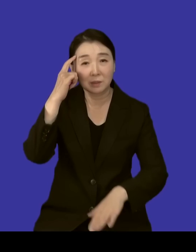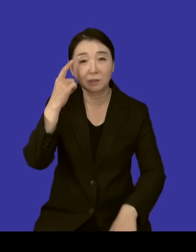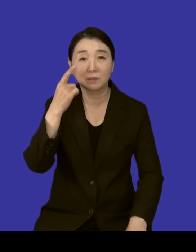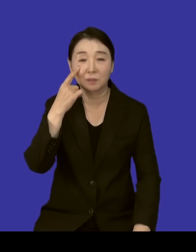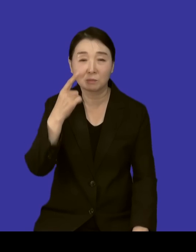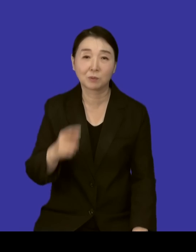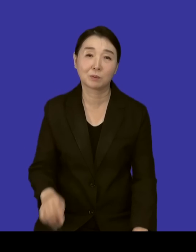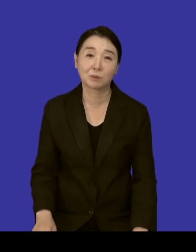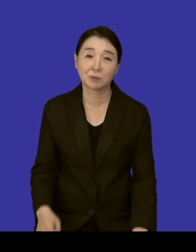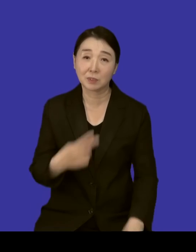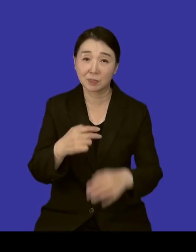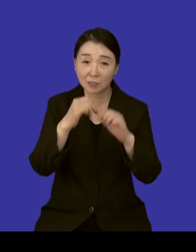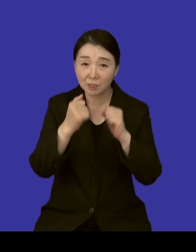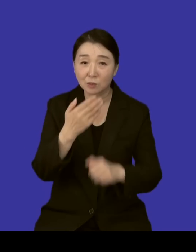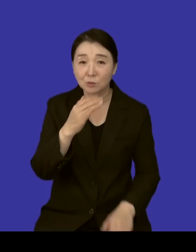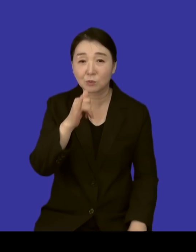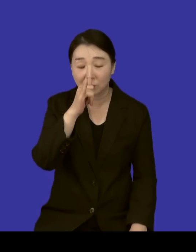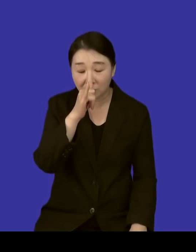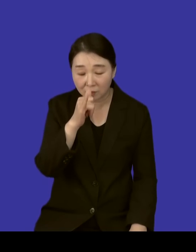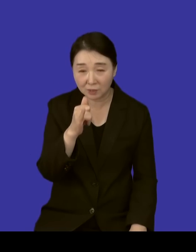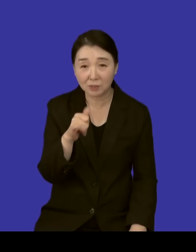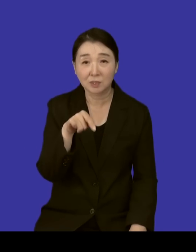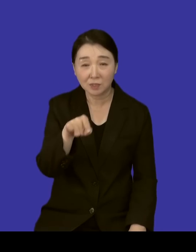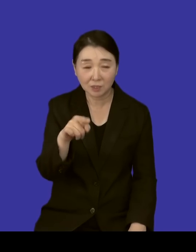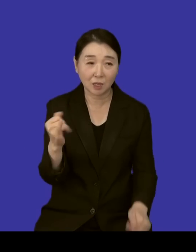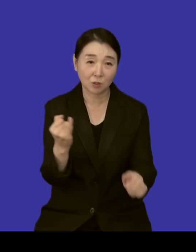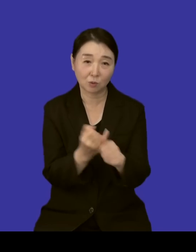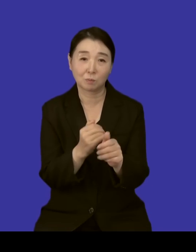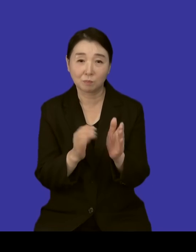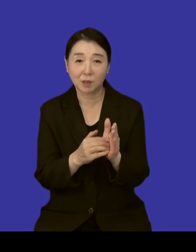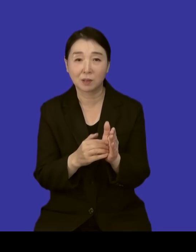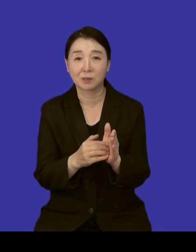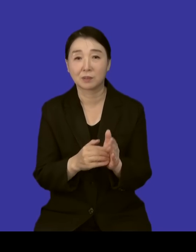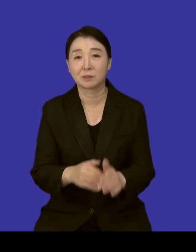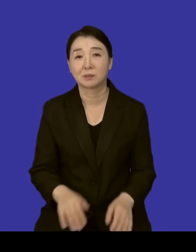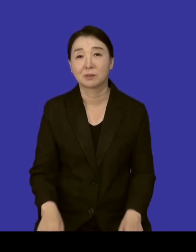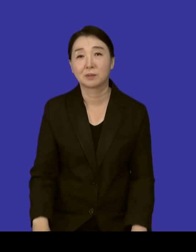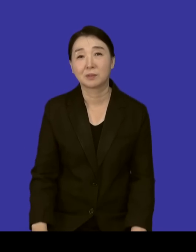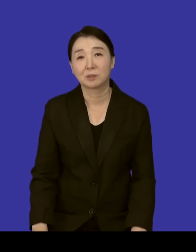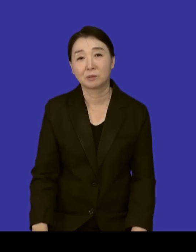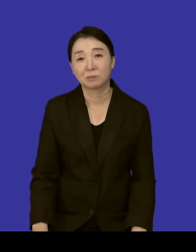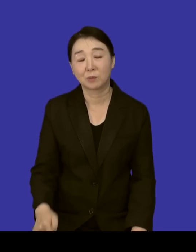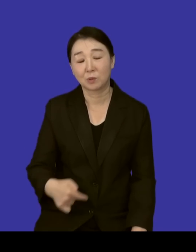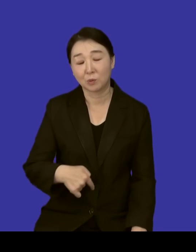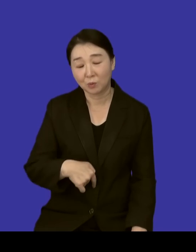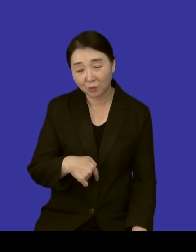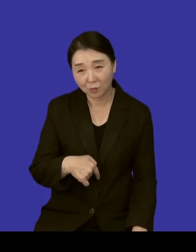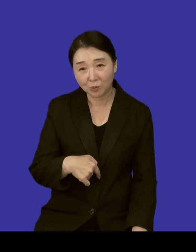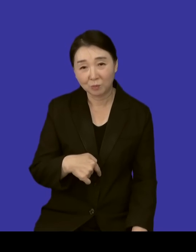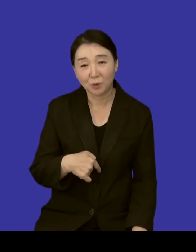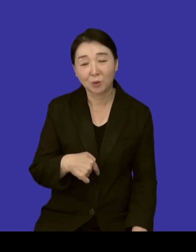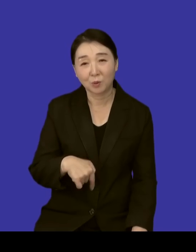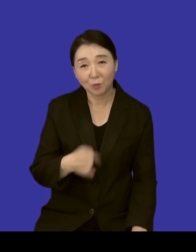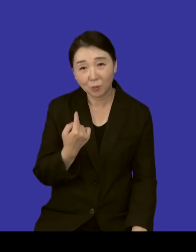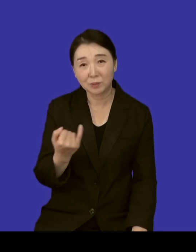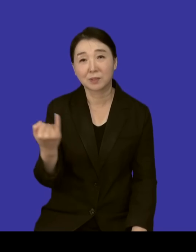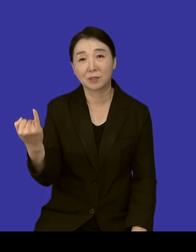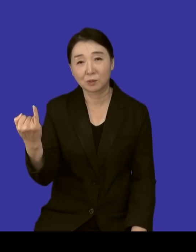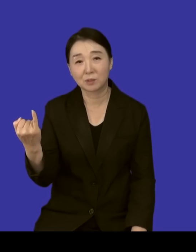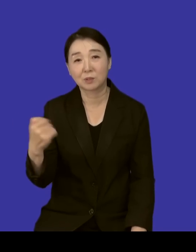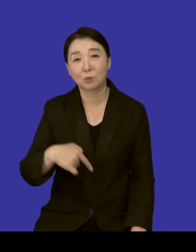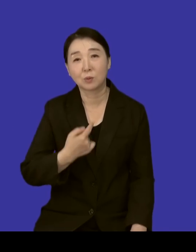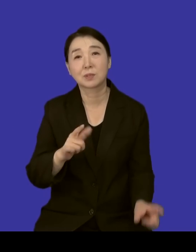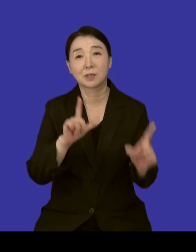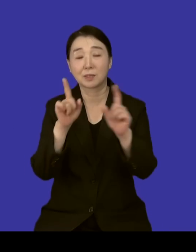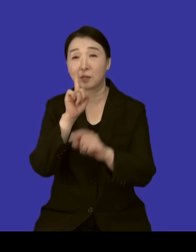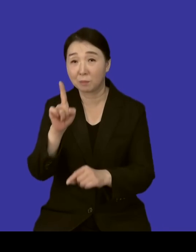생각하고 예. 살아있을 수 있는 근거가 결혼을 했으면 네네네. 또 이제 뭐 혼자 된 여자는 또 혼자 살라 그러잖아요.